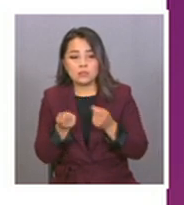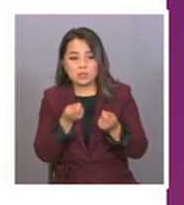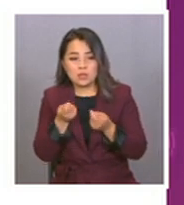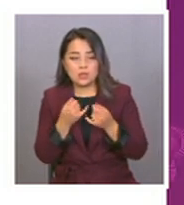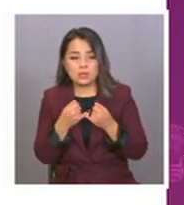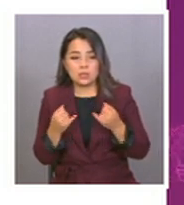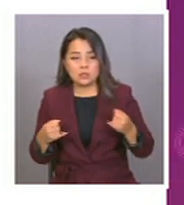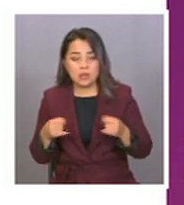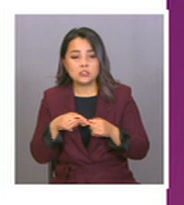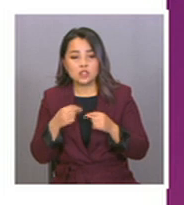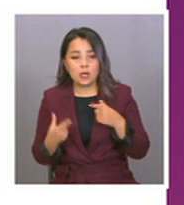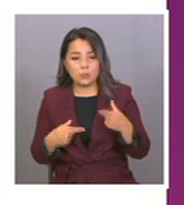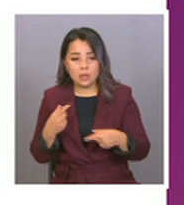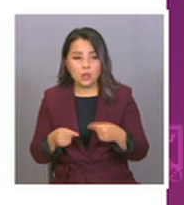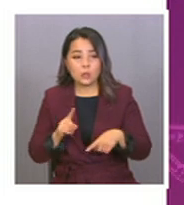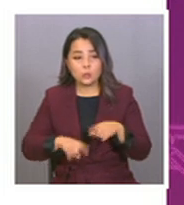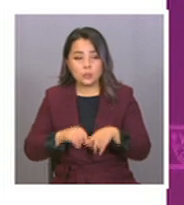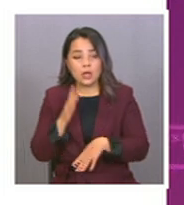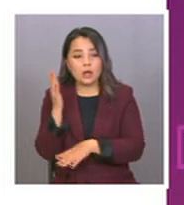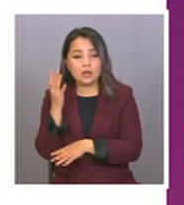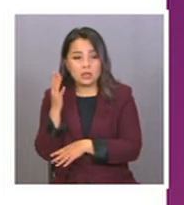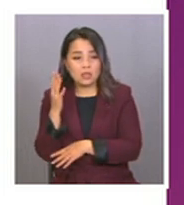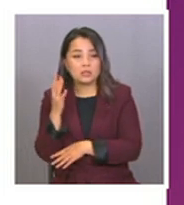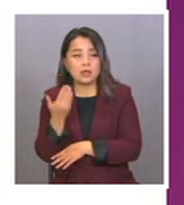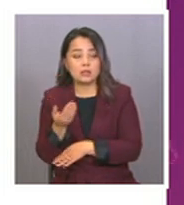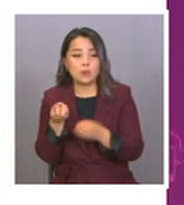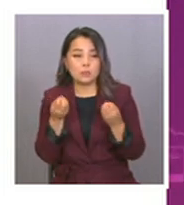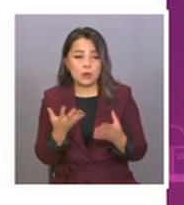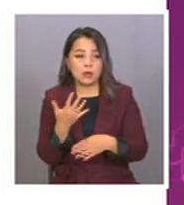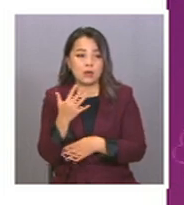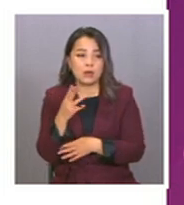Туыс қарағай. Түрі кәдімгі қарағай.